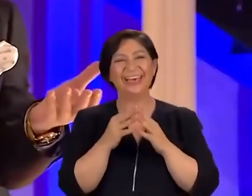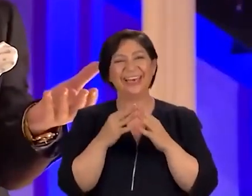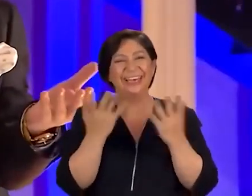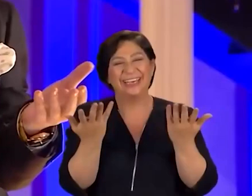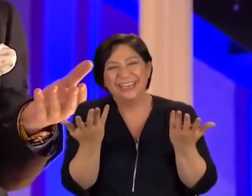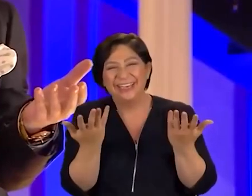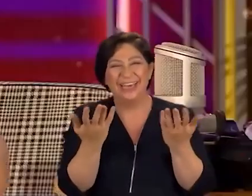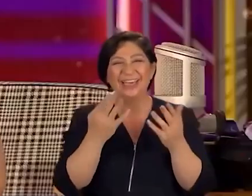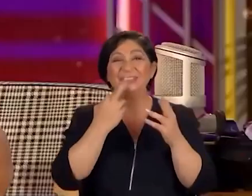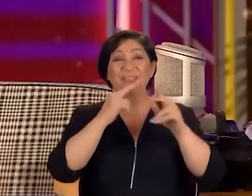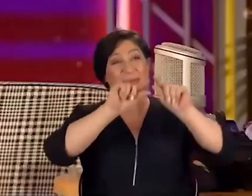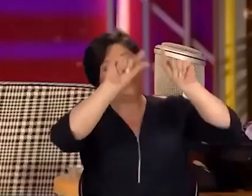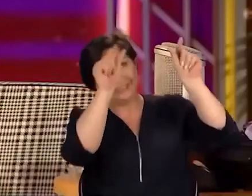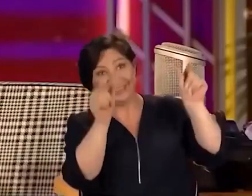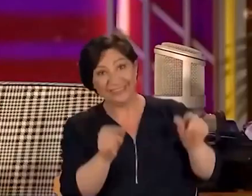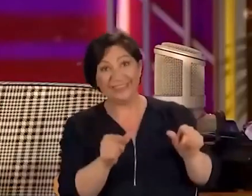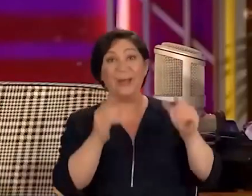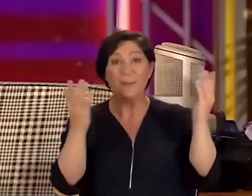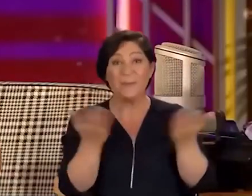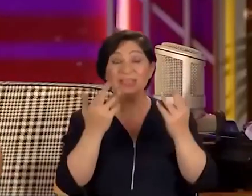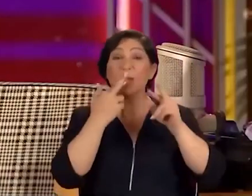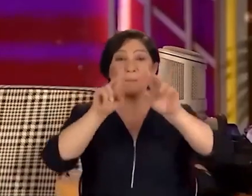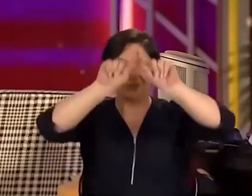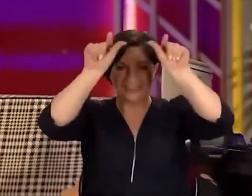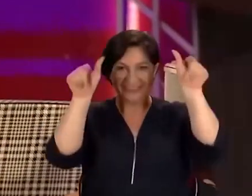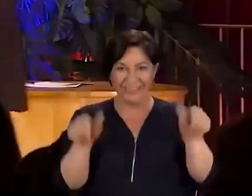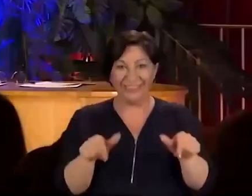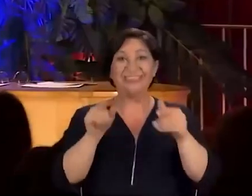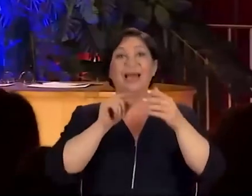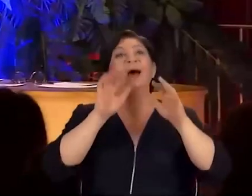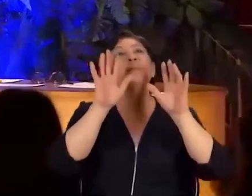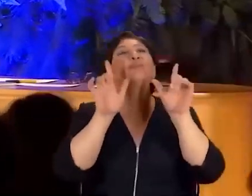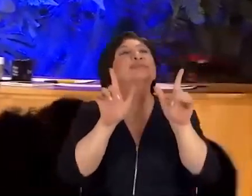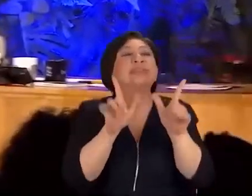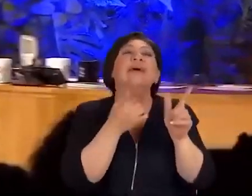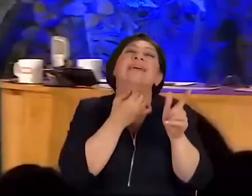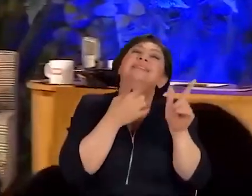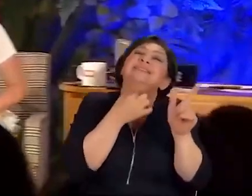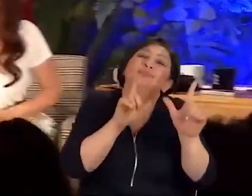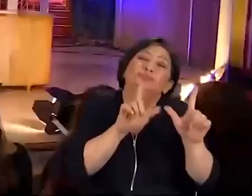Yani ya, diyor ki pencere pervazına bile, yani pencere muhtaçlar, pervazına bile yazıyor muhtaçlar kadın diyor.